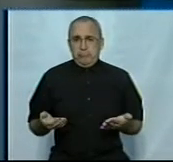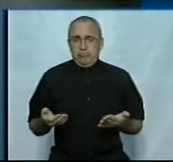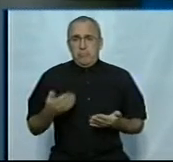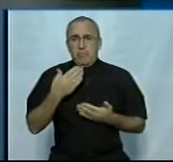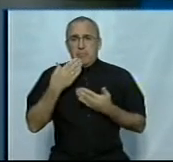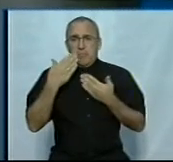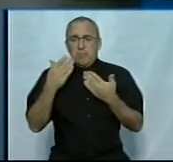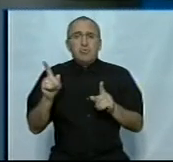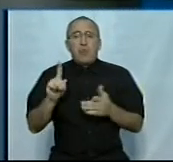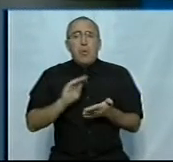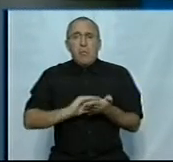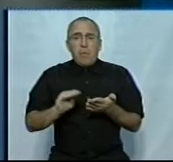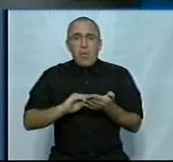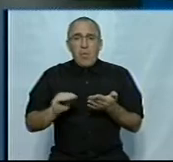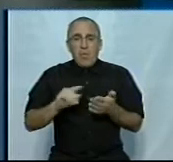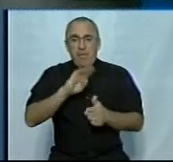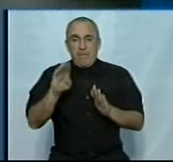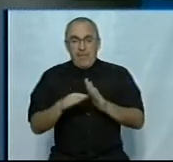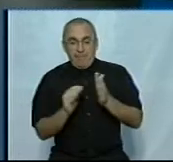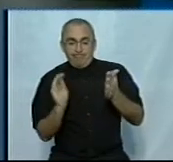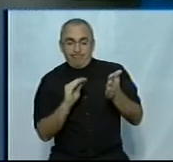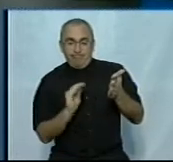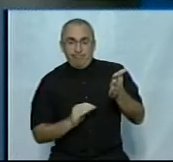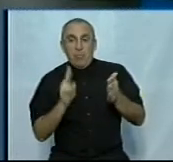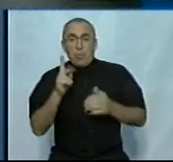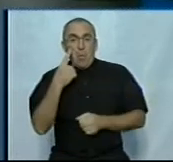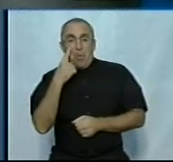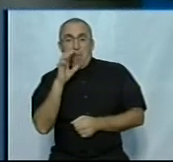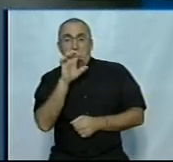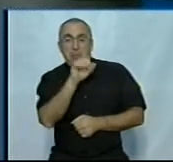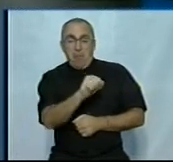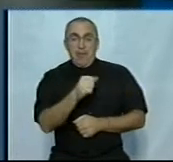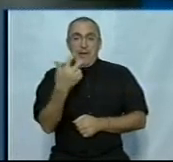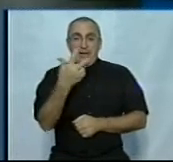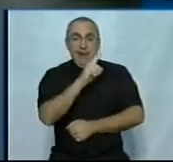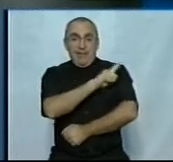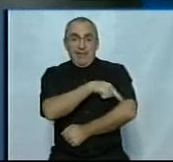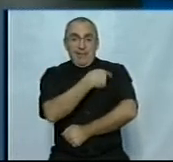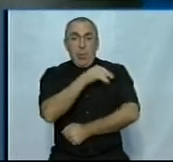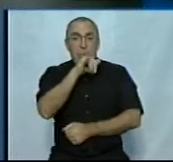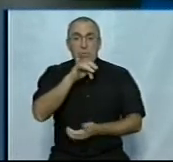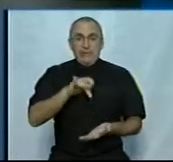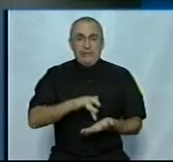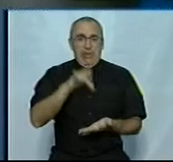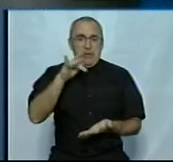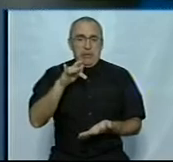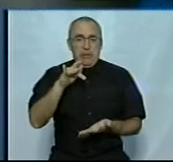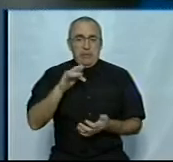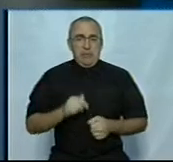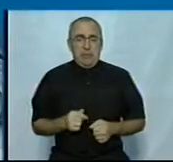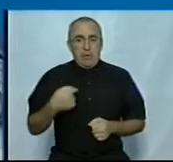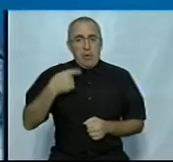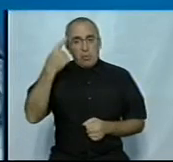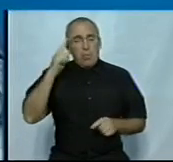Запитаю просто, про що пишуть в коментарях під цим дописом, хто наклав око на будівлю третьої лікарні у центрі? Я